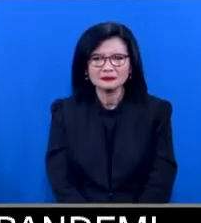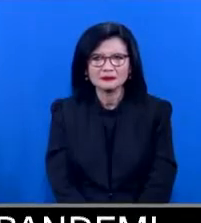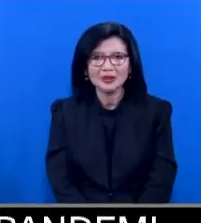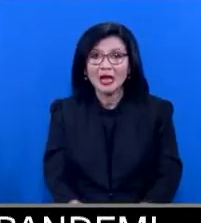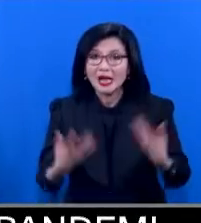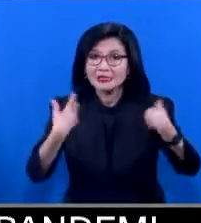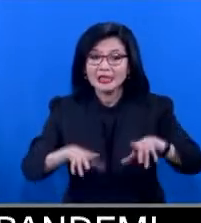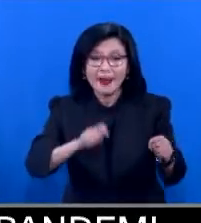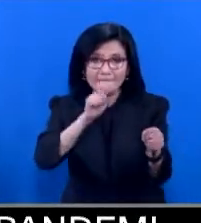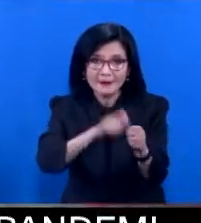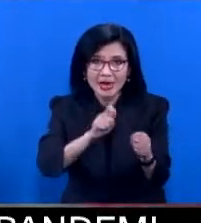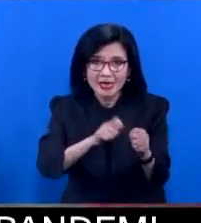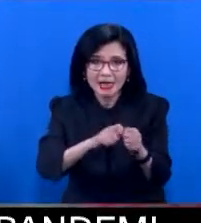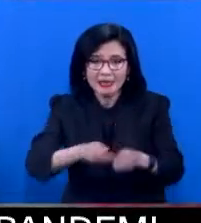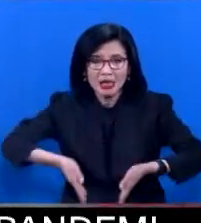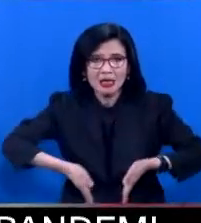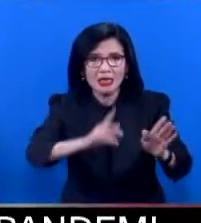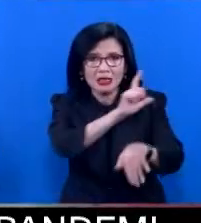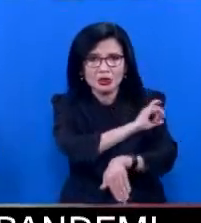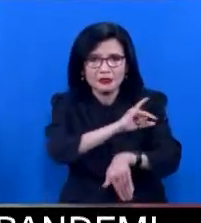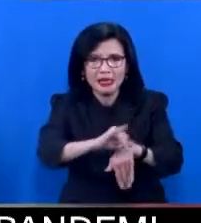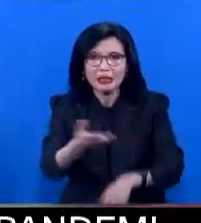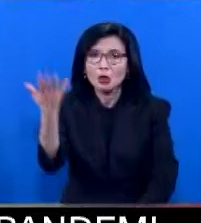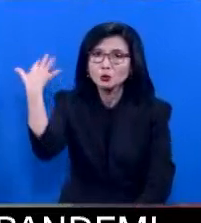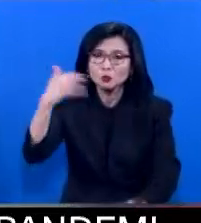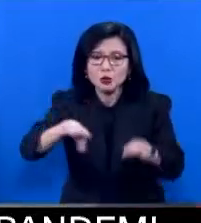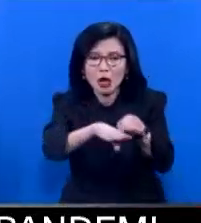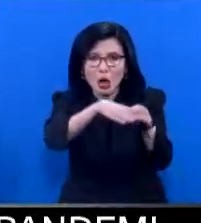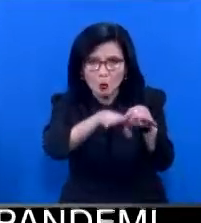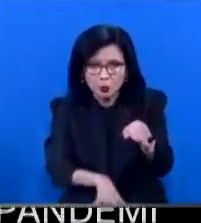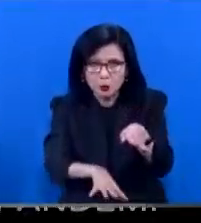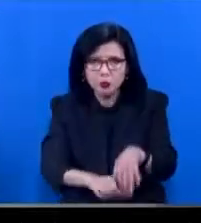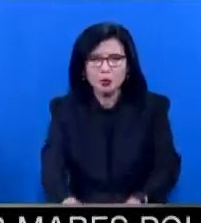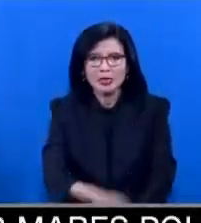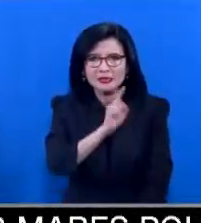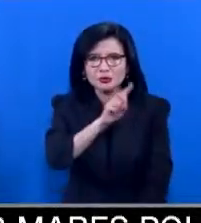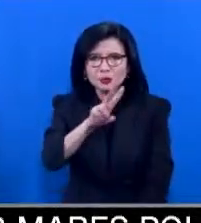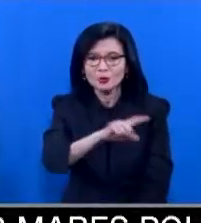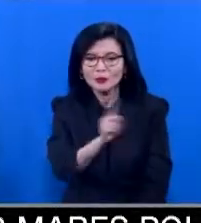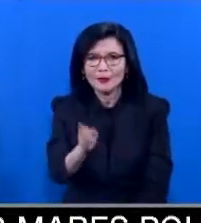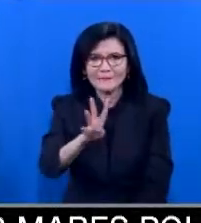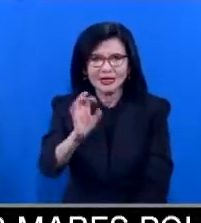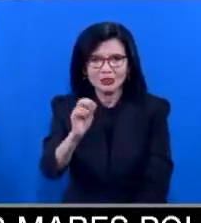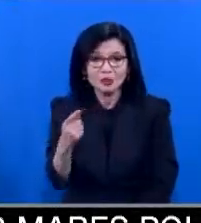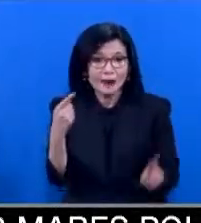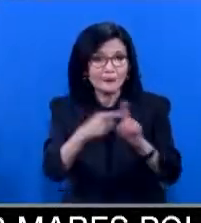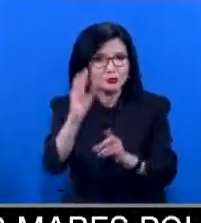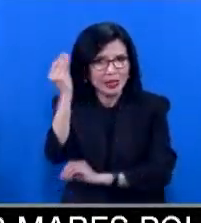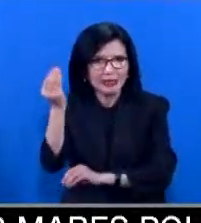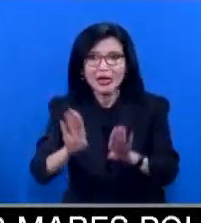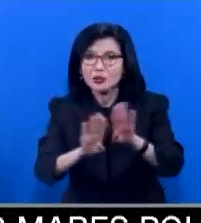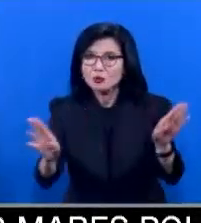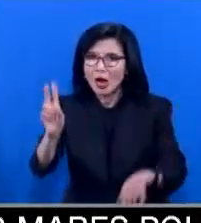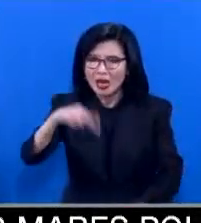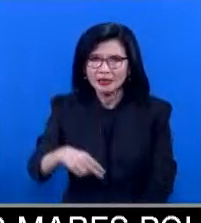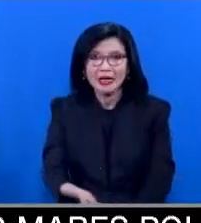Hai usai perbaikan rampung ruas tol cipali yang ambles di KM 100 22400 arah Jakarta kembali dibuka sejak Jumat sore